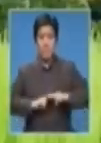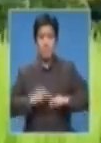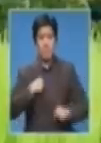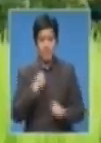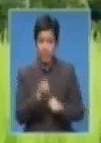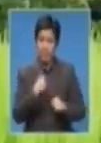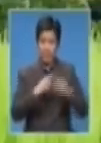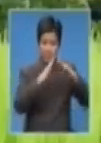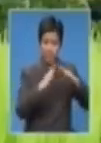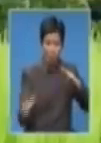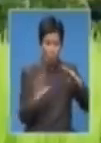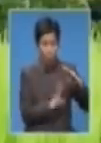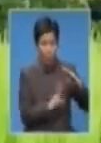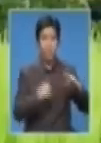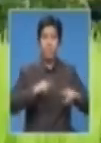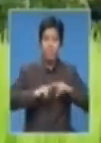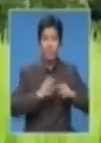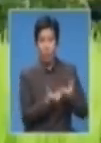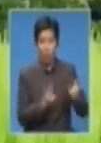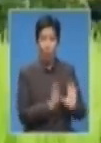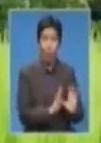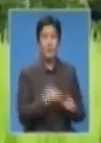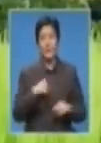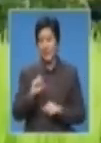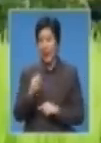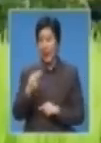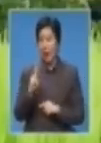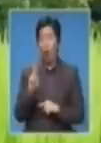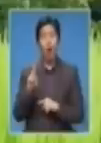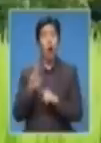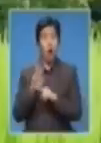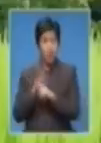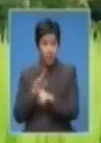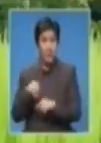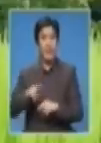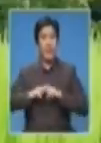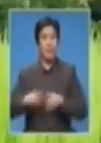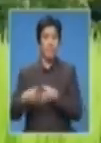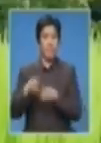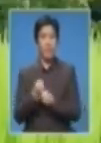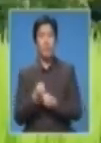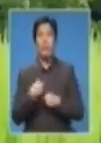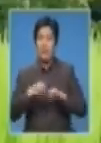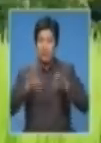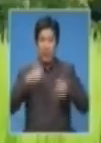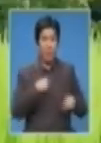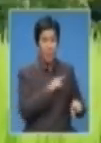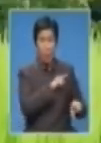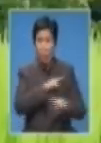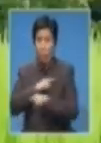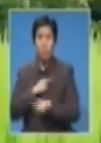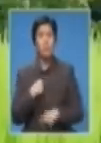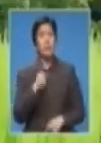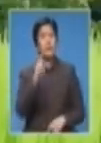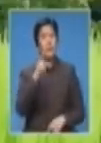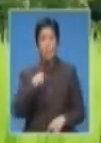ในยุ้งฉางเองบ้างนะหรือเก็บไว้ในคลังของสหกรณ์บ้างอะไรบ้างรัฐรับผิดชอบไม่ไหวนะต้องคลี่คลายตรงนี้นะเพราะเราไม่ต้องการผลประโย